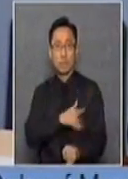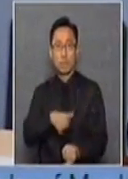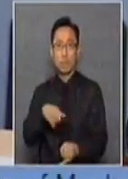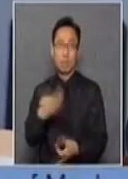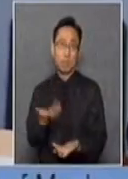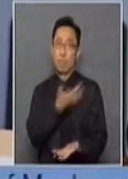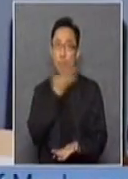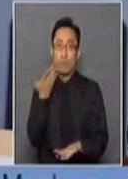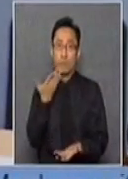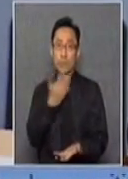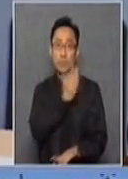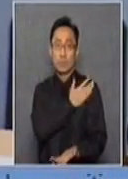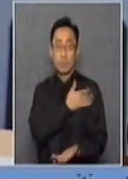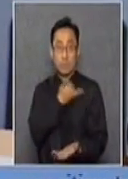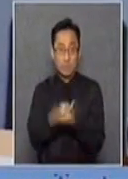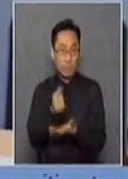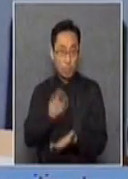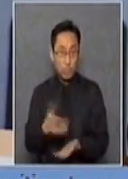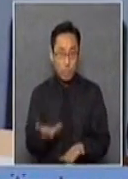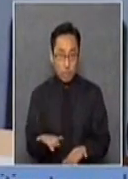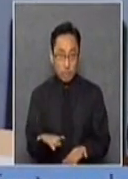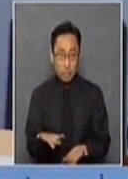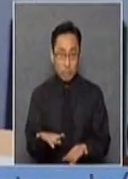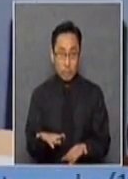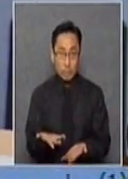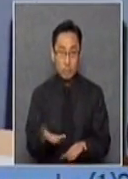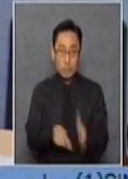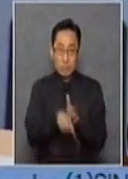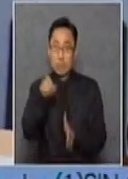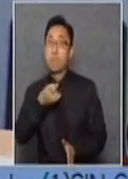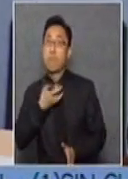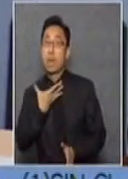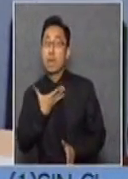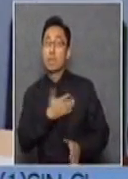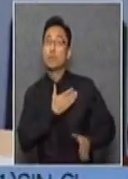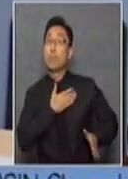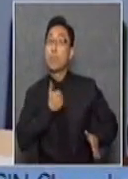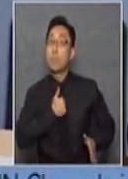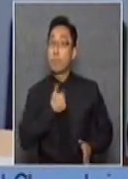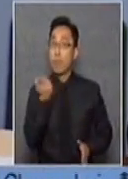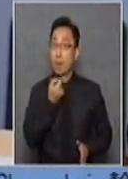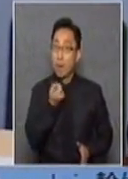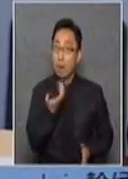擔費會不會死啊，未過數的嘛，是不是啊？